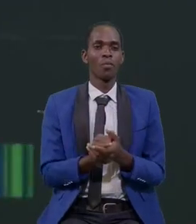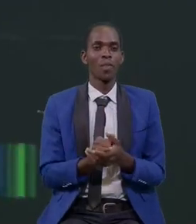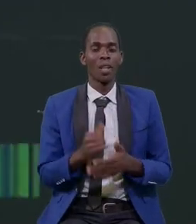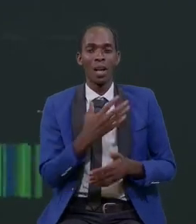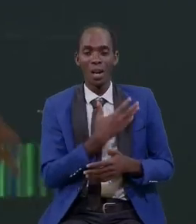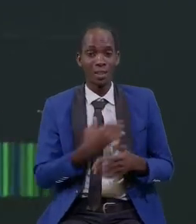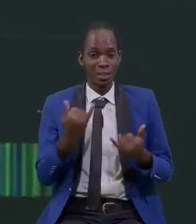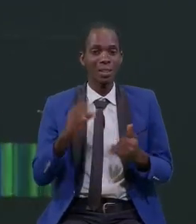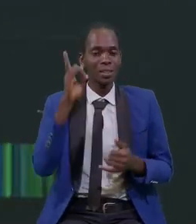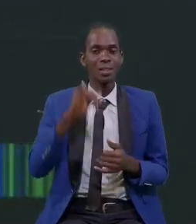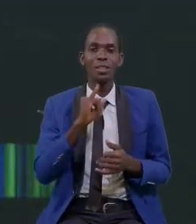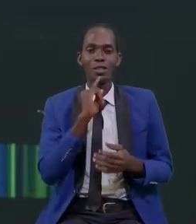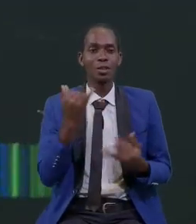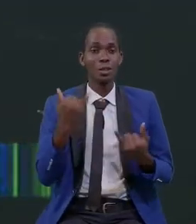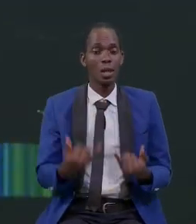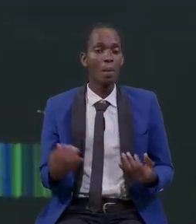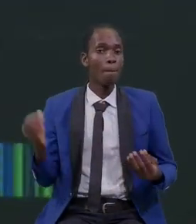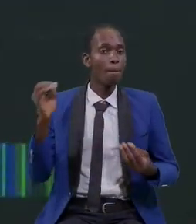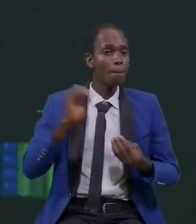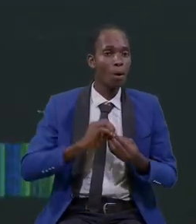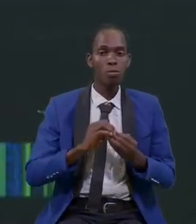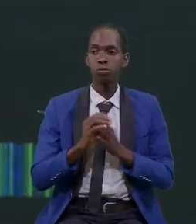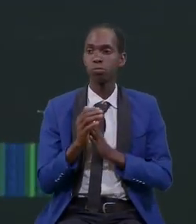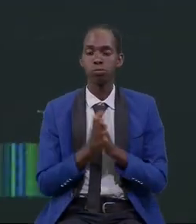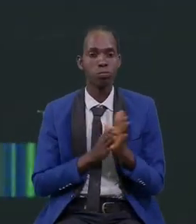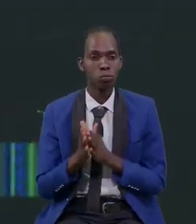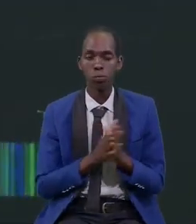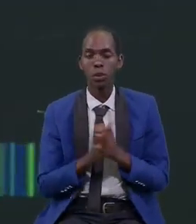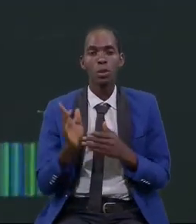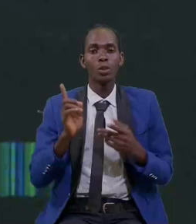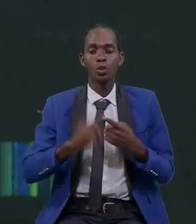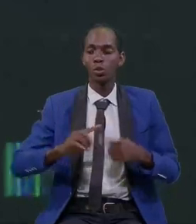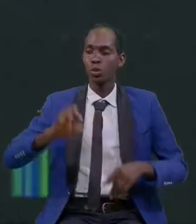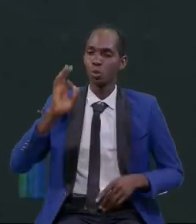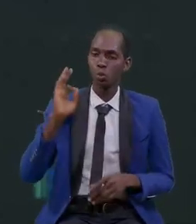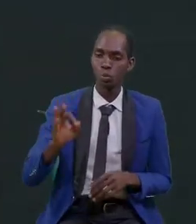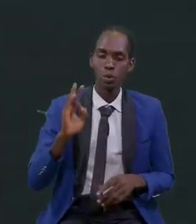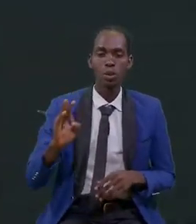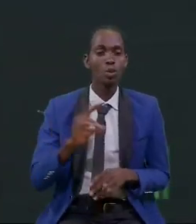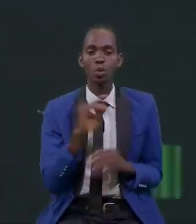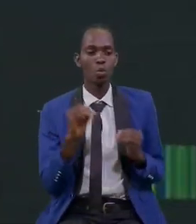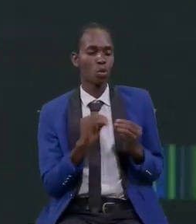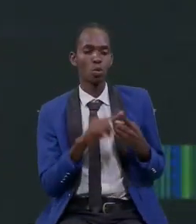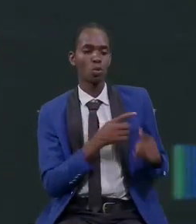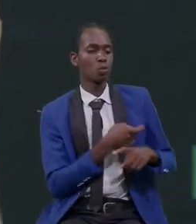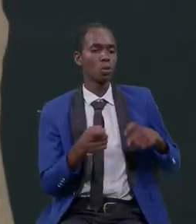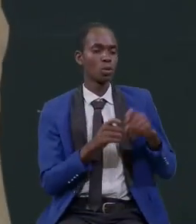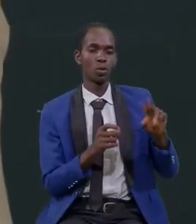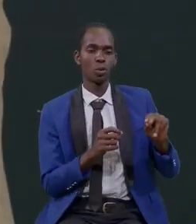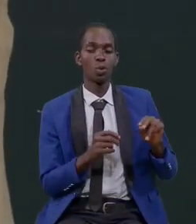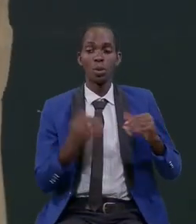pour Dieu, zélé pour prêcher, pour ne plus prêcher, pour ne plus persécuter, zélé